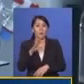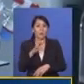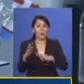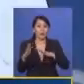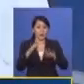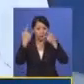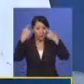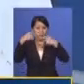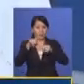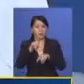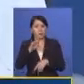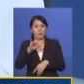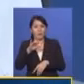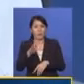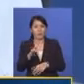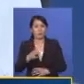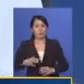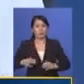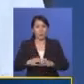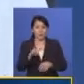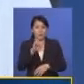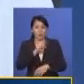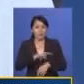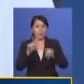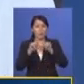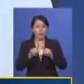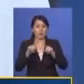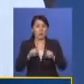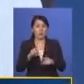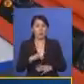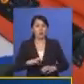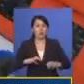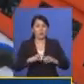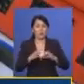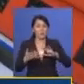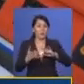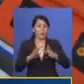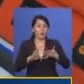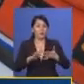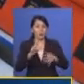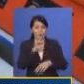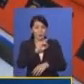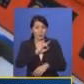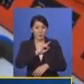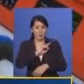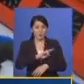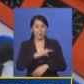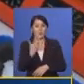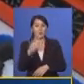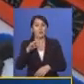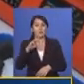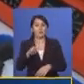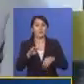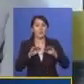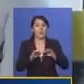робототехника, биотехнология бағытындағы үйірмелер жұмыс істеуде. Биылғы ерекшелік үйірмелер штаттық және онлайн режимде жұмыс істейді. Осылайша 3000-нан астам